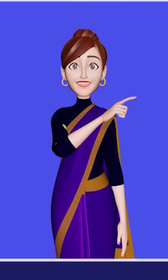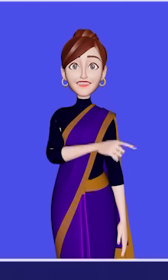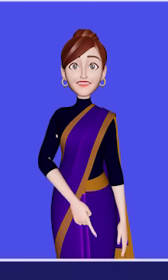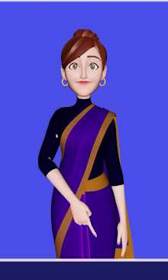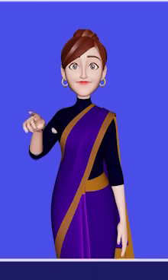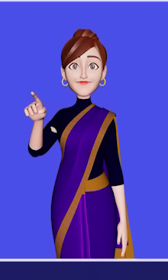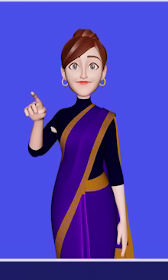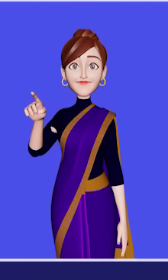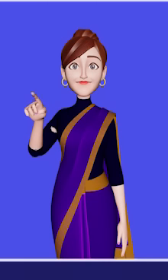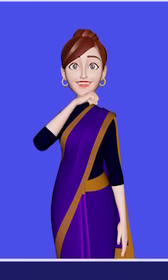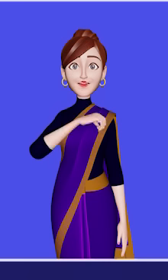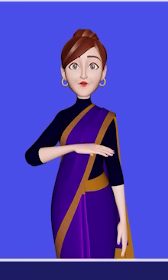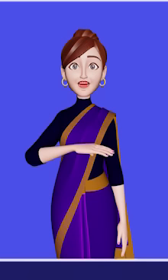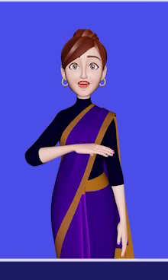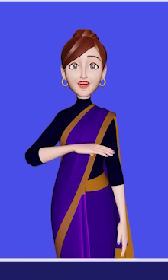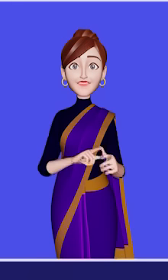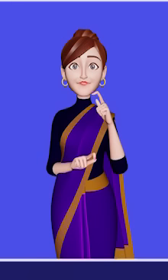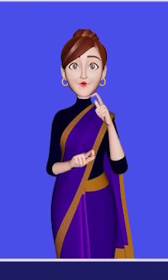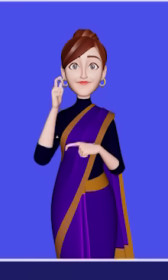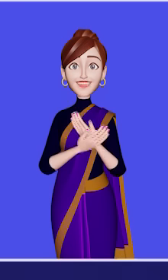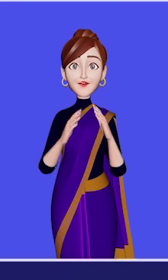दुनिया की सबसे बड़ी